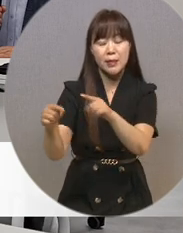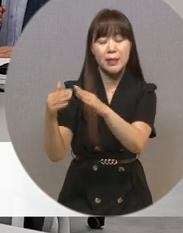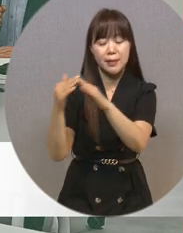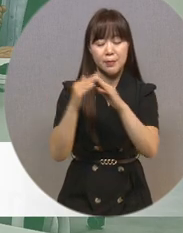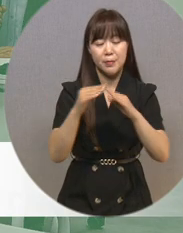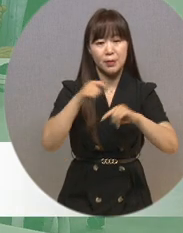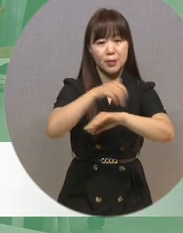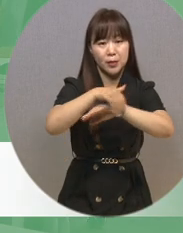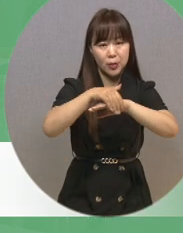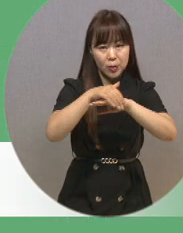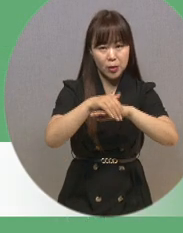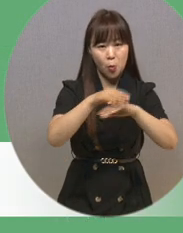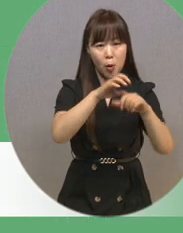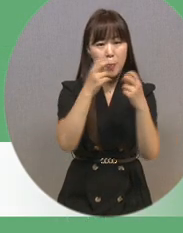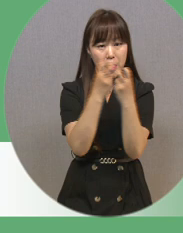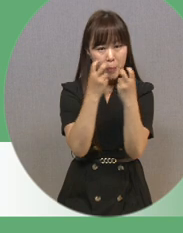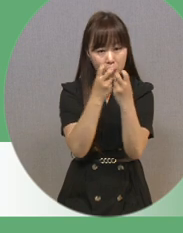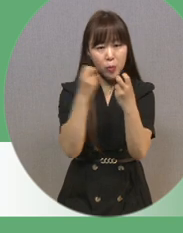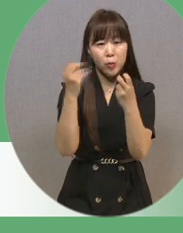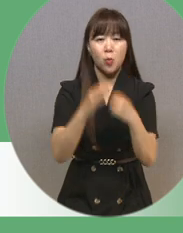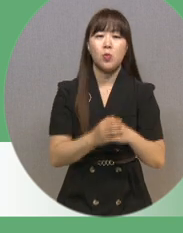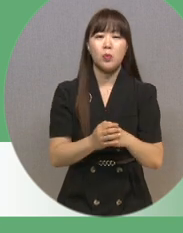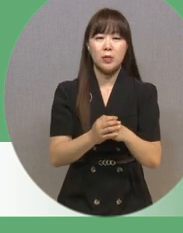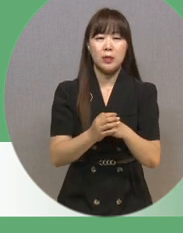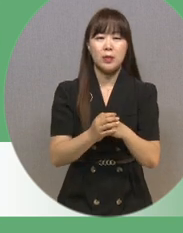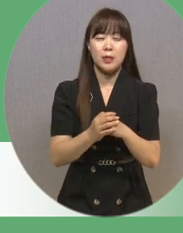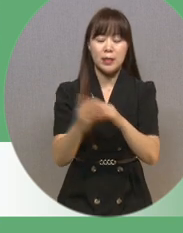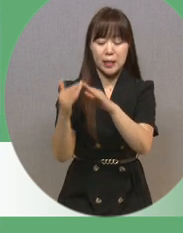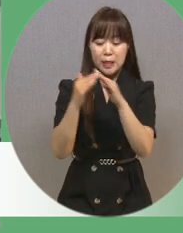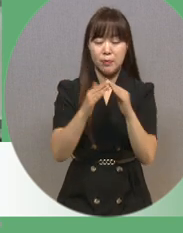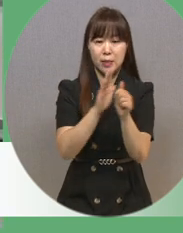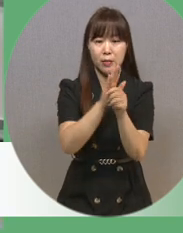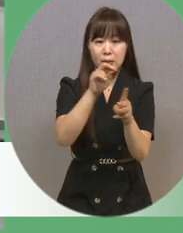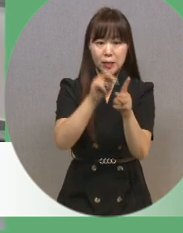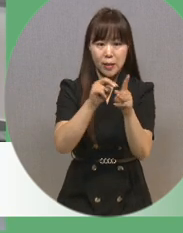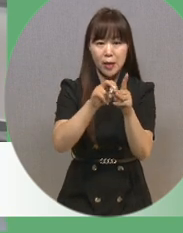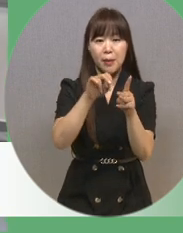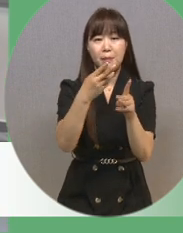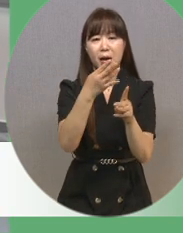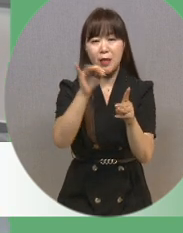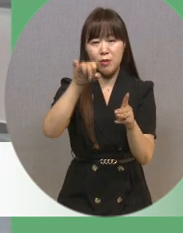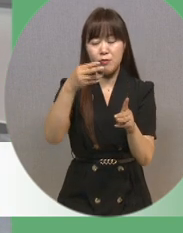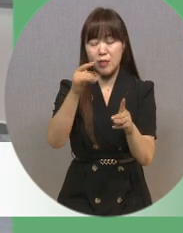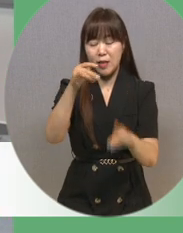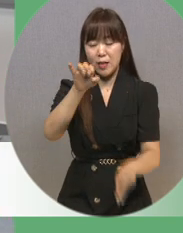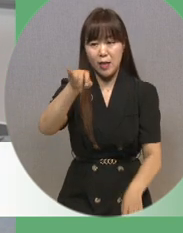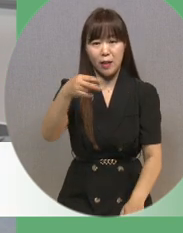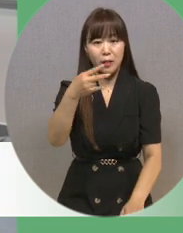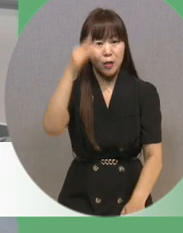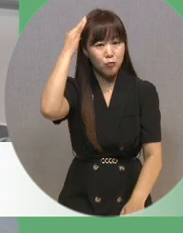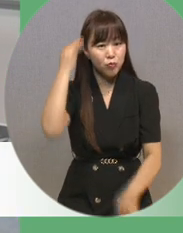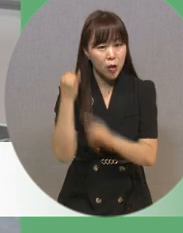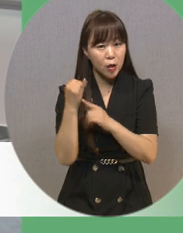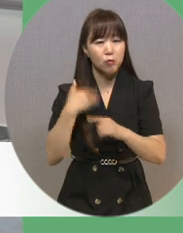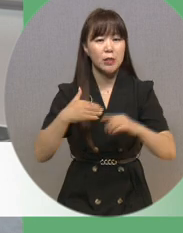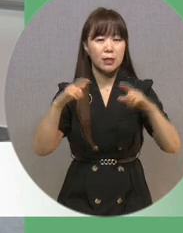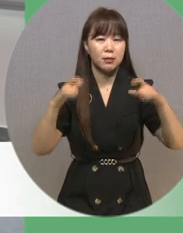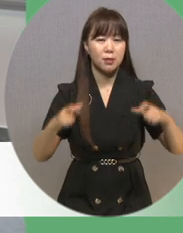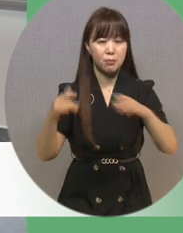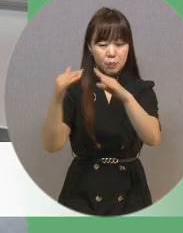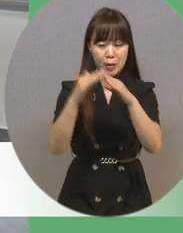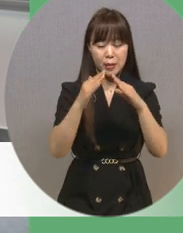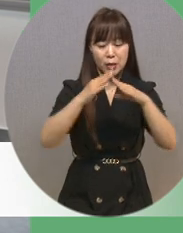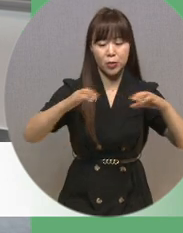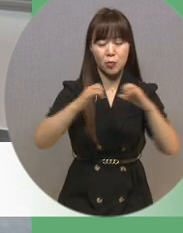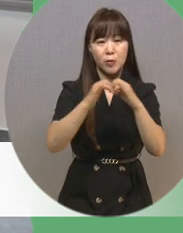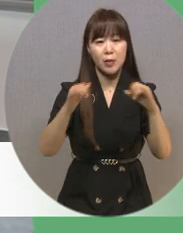활용 방안과 순천 이주민지원센터 마리율리에따 수녀가 우리 지역 이주민 이웃들에